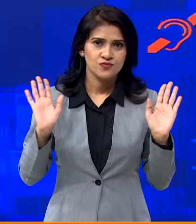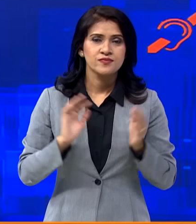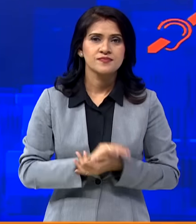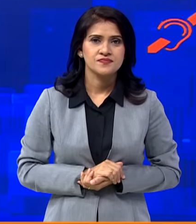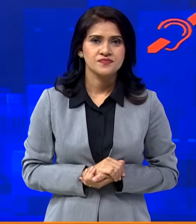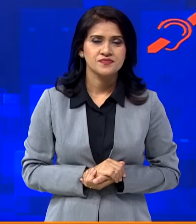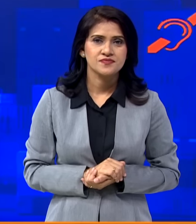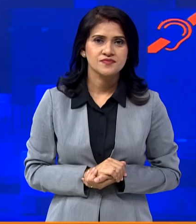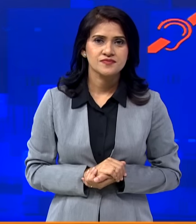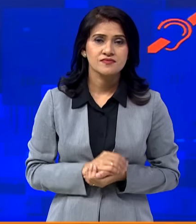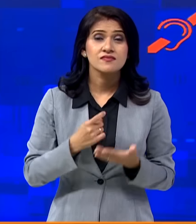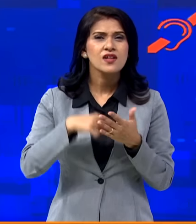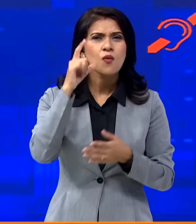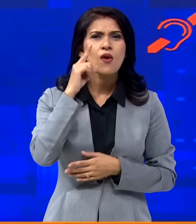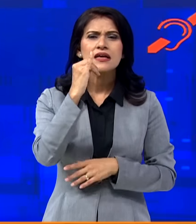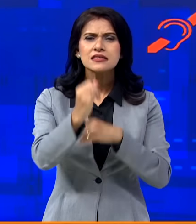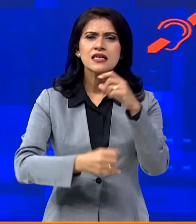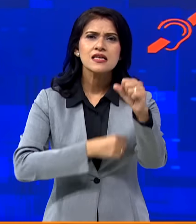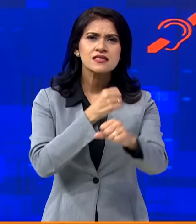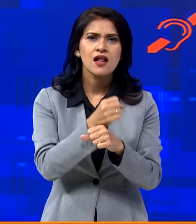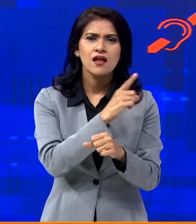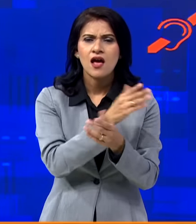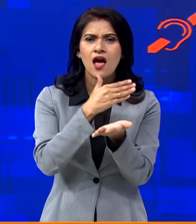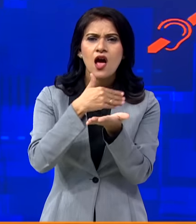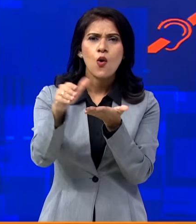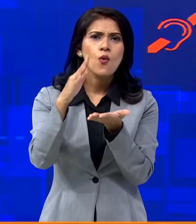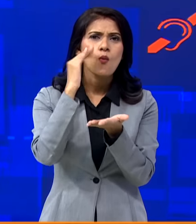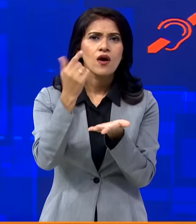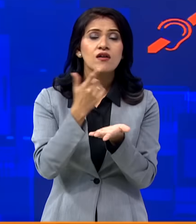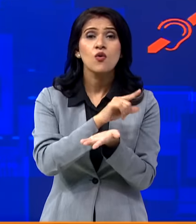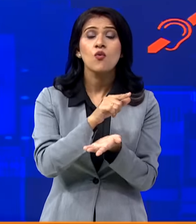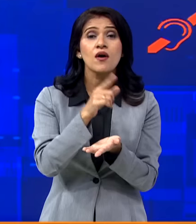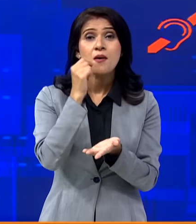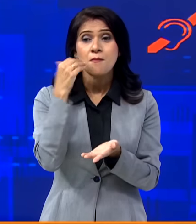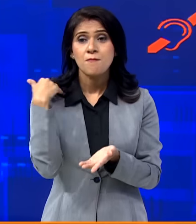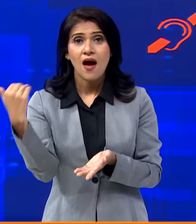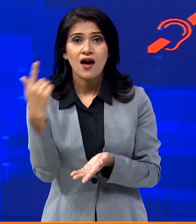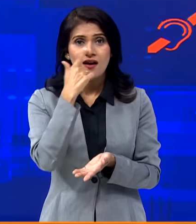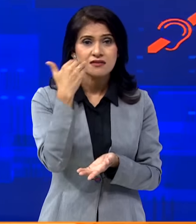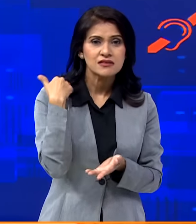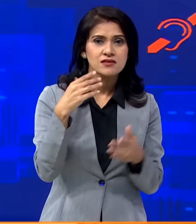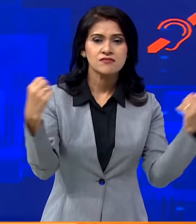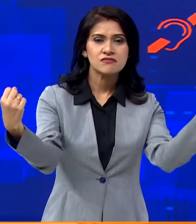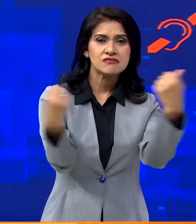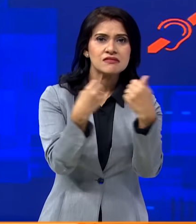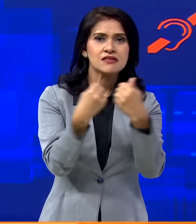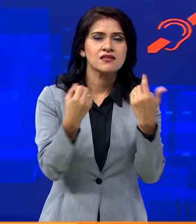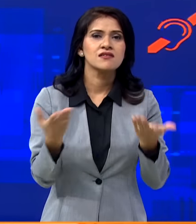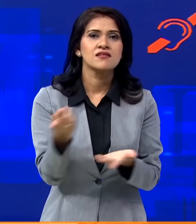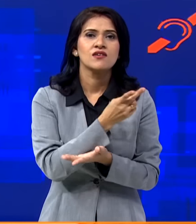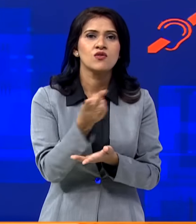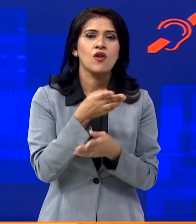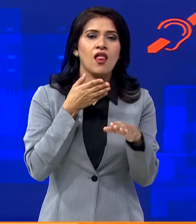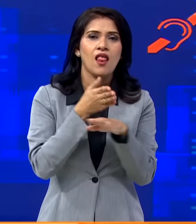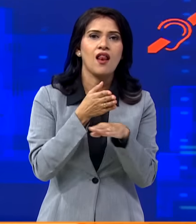कृष्णम को 6 साल के लिए पार्टी से क्यों निकाला उन्होंने कहा यह भाई बहन में झगड़ा लगवा रहे थे य राहुल को प्रियंका से रहे